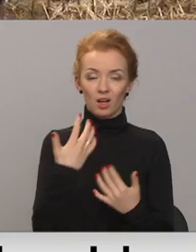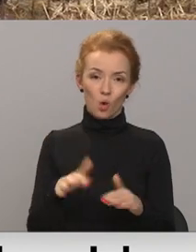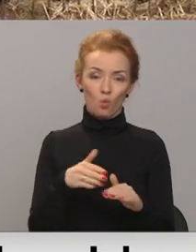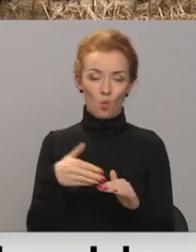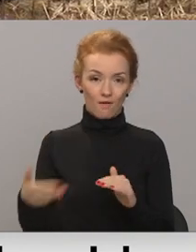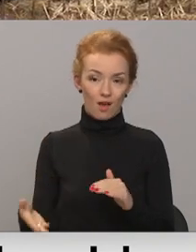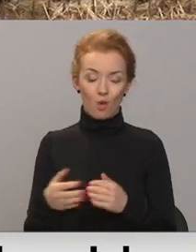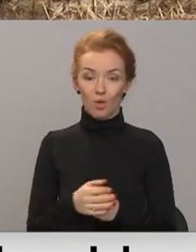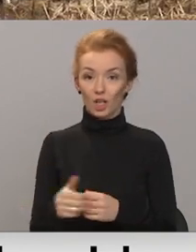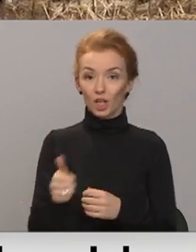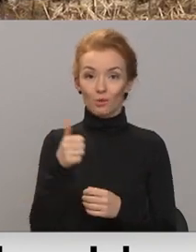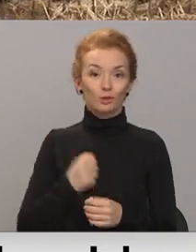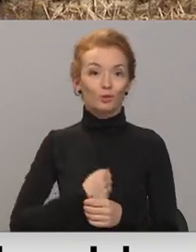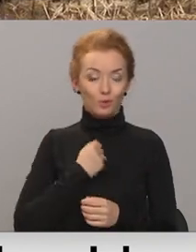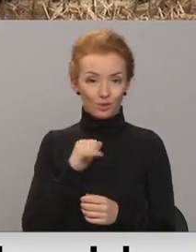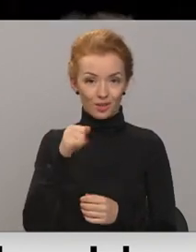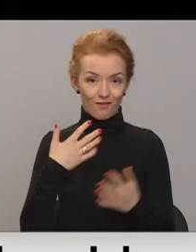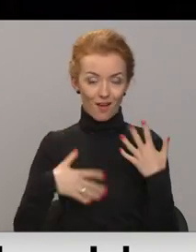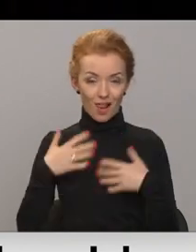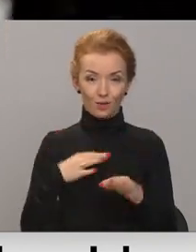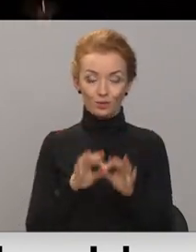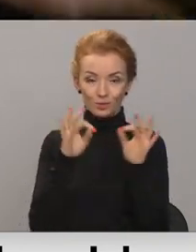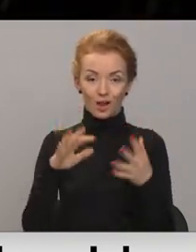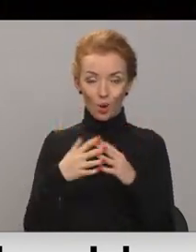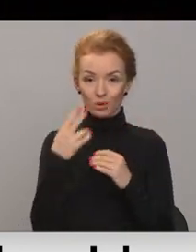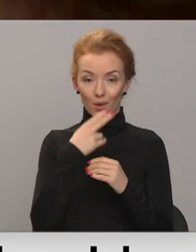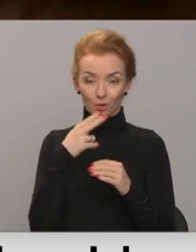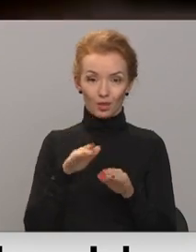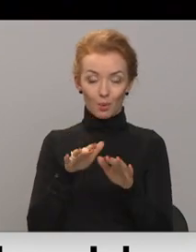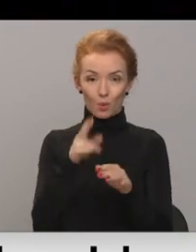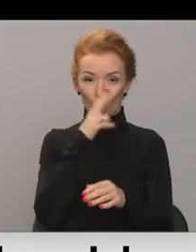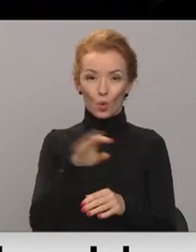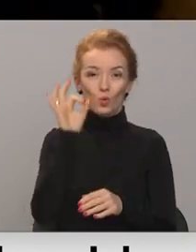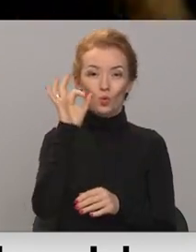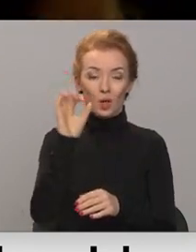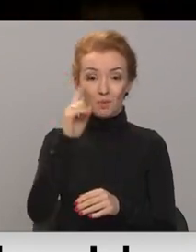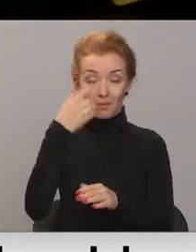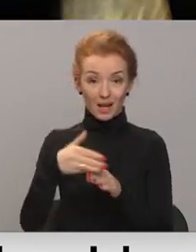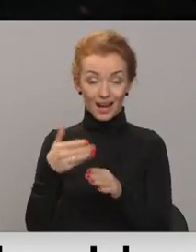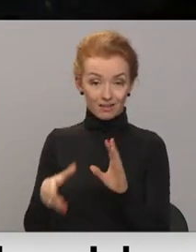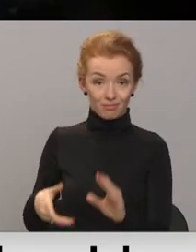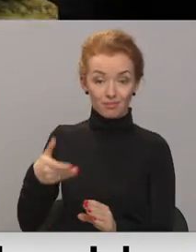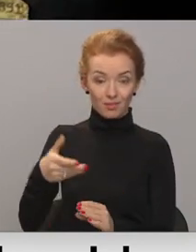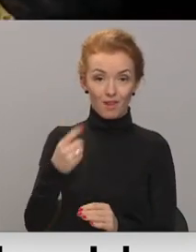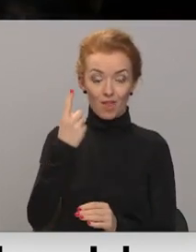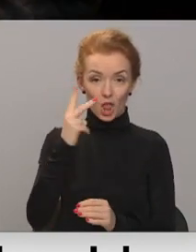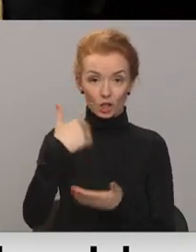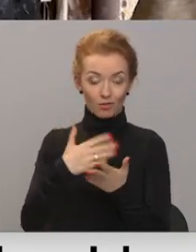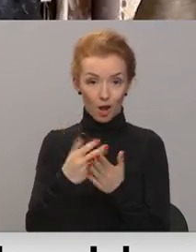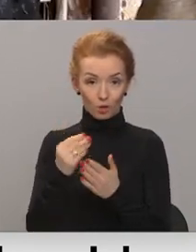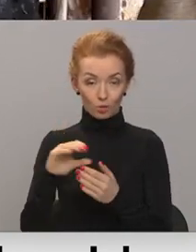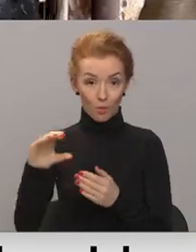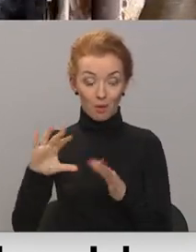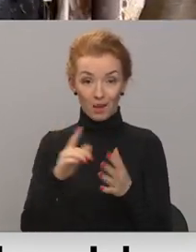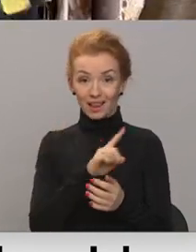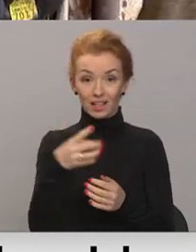novēloti. Jo īpaši grūti ir tad, ja vēlas uzsākt lauksaimniecisko darbību no nulles. Pirmajai kredīta iemaksai vajadzīga 1/3 summas, bet